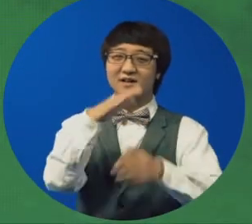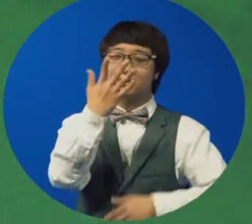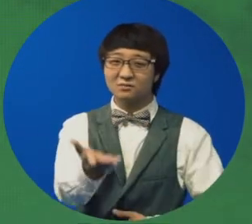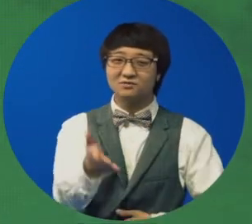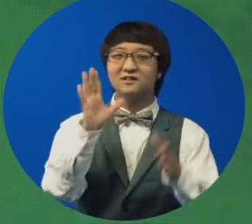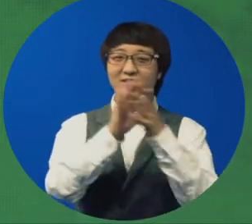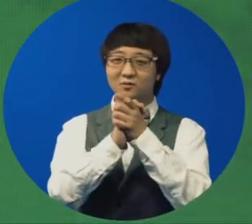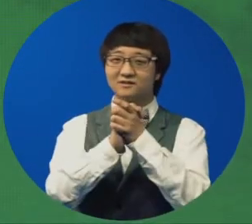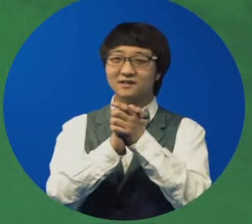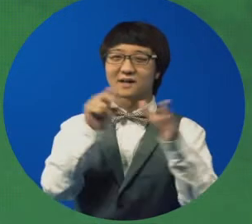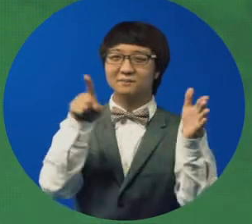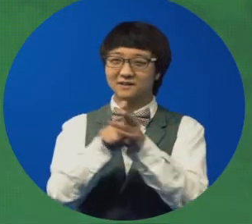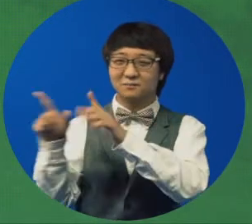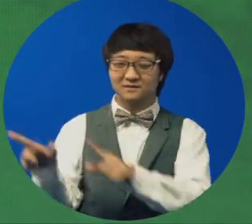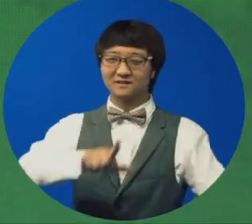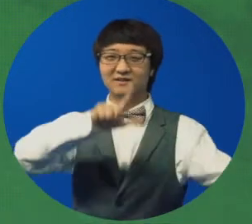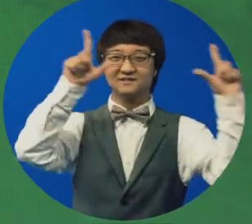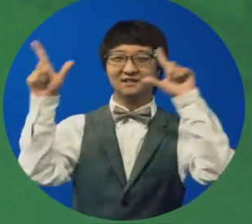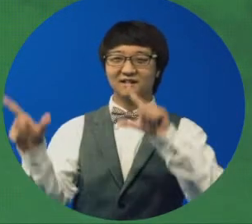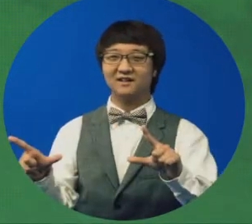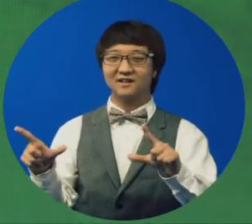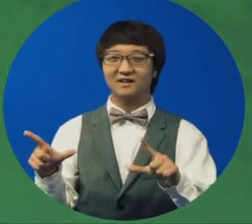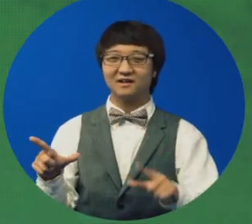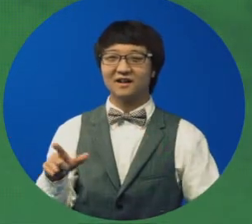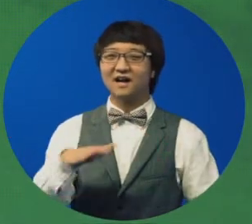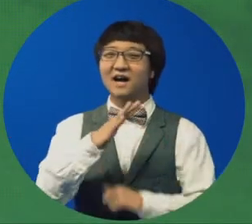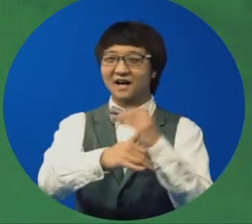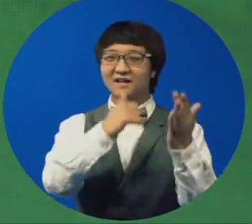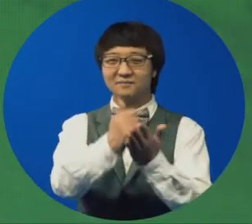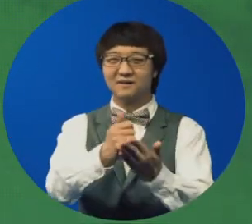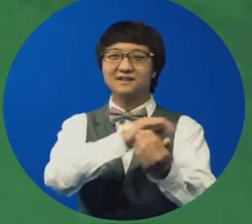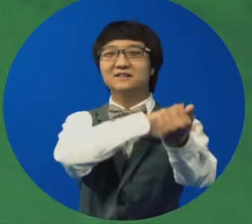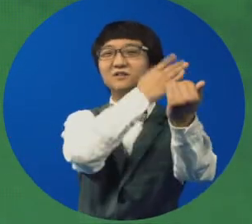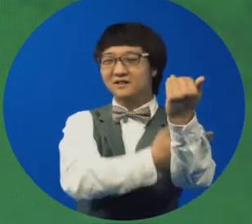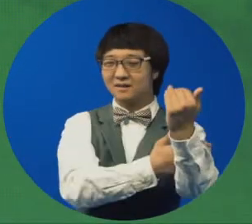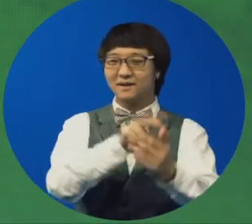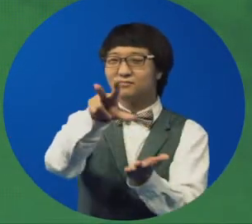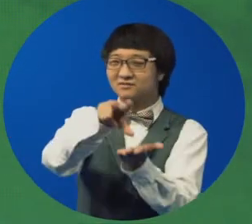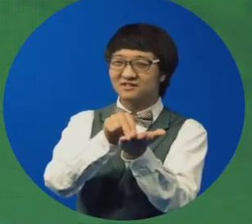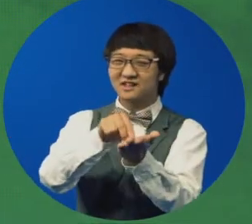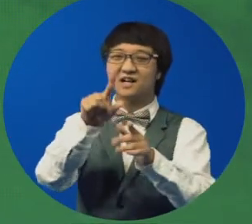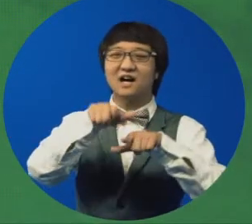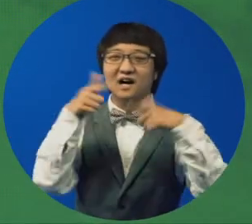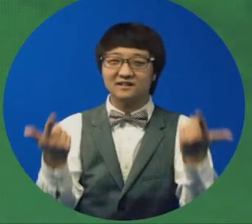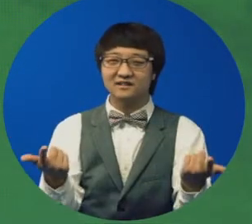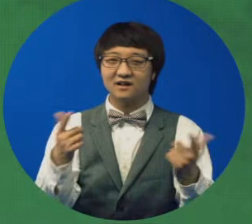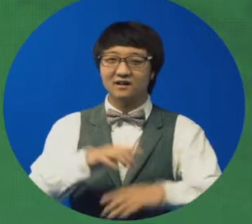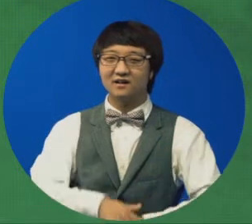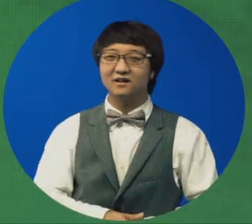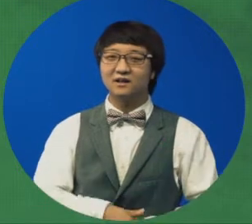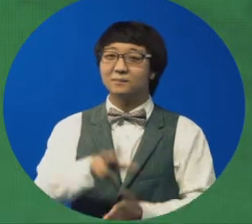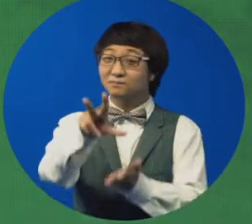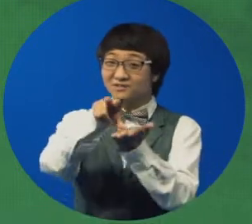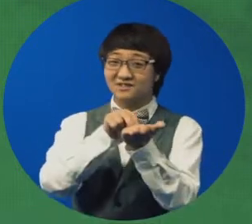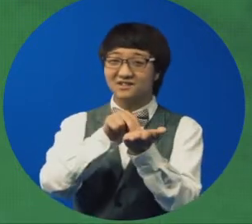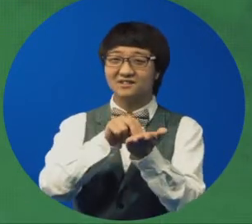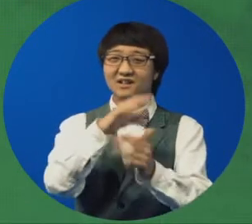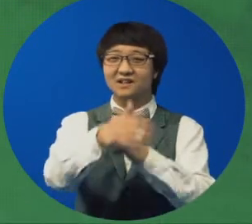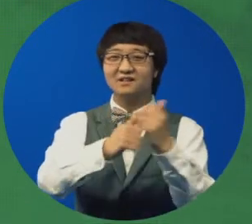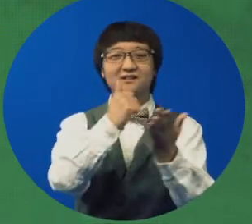믿음으로 살아가는데, 사실 문제는 하나님의 전능함에 대한 문제가 아닌 것 같아요. 문제는